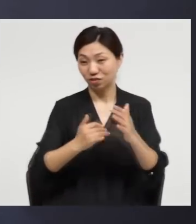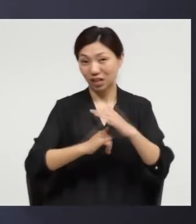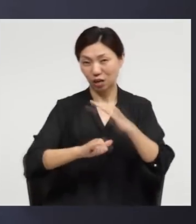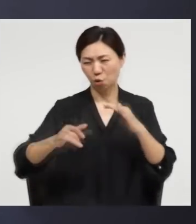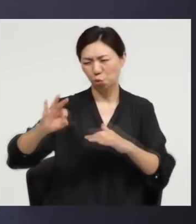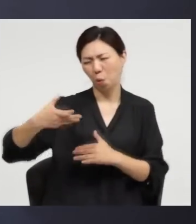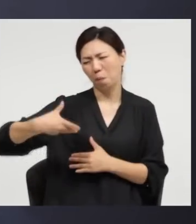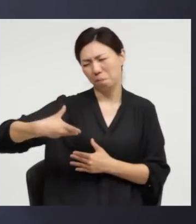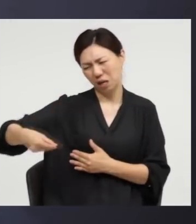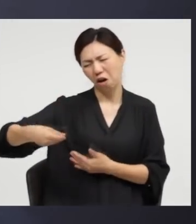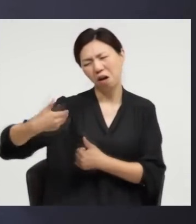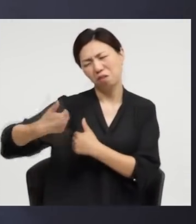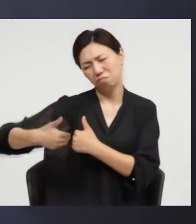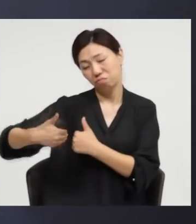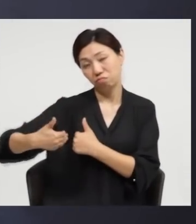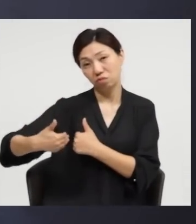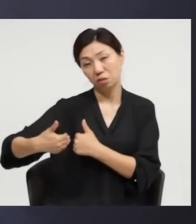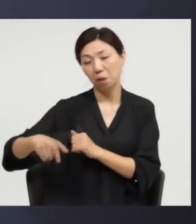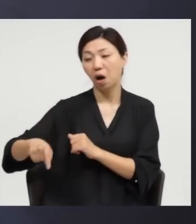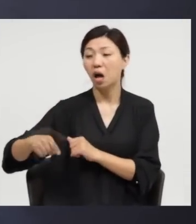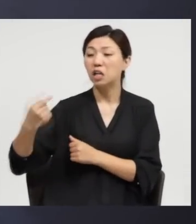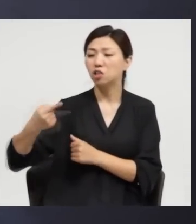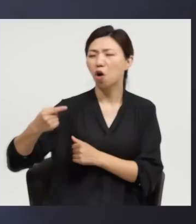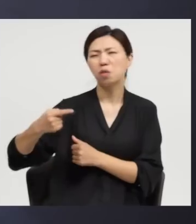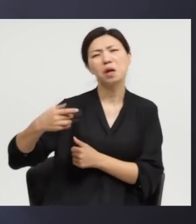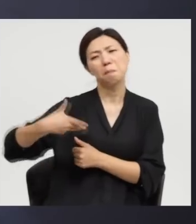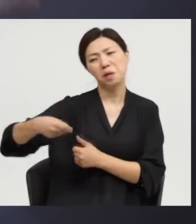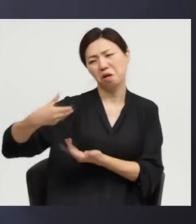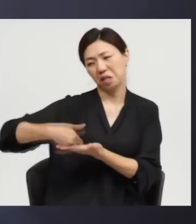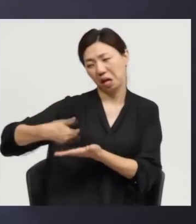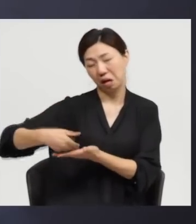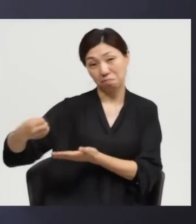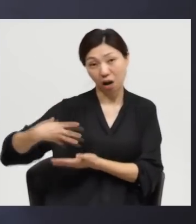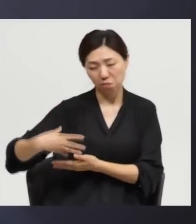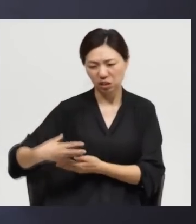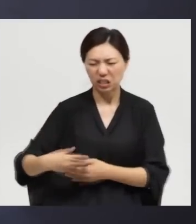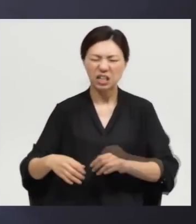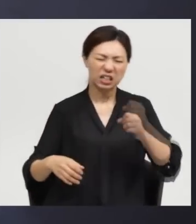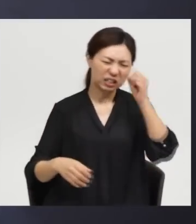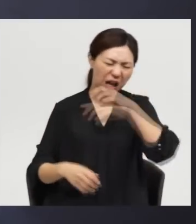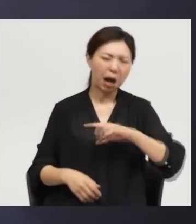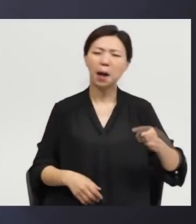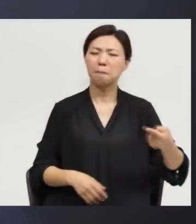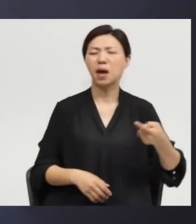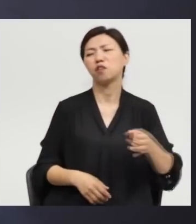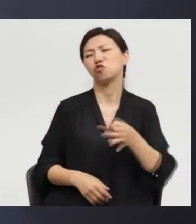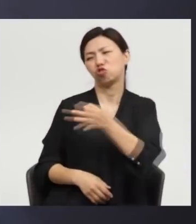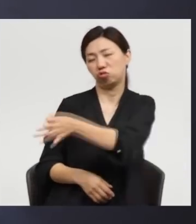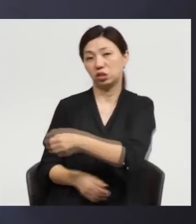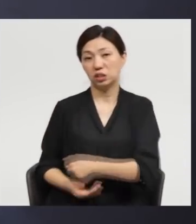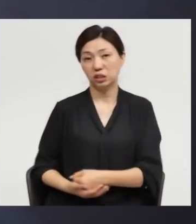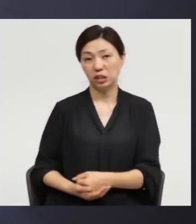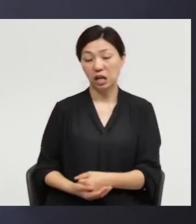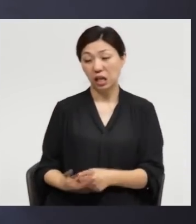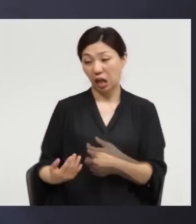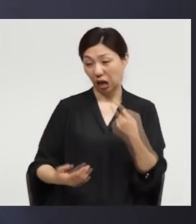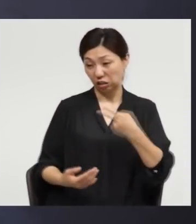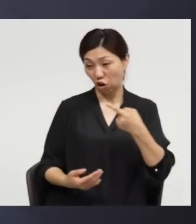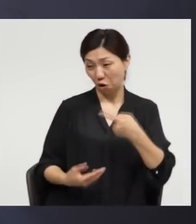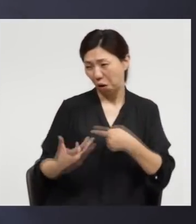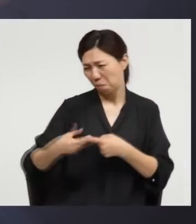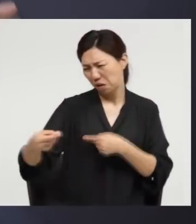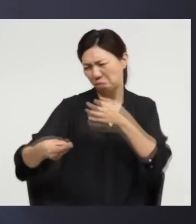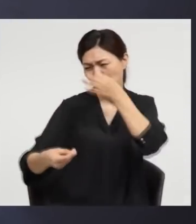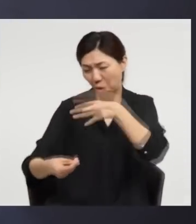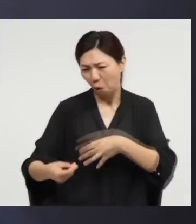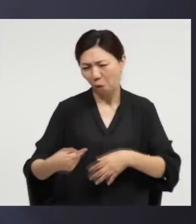친구나 가족 중에 돈 빌려달라 1,000만 원 빌려달라 이러면 100만 원을 줘버려요. 아이고 나 1,000만 원 빌려줄 건 없고 네